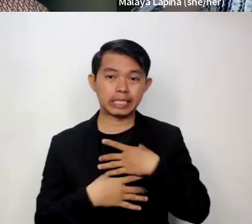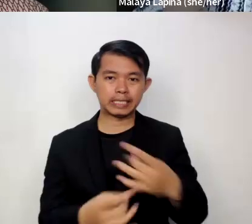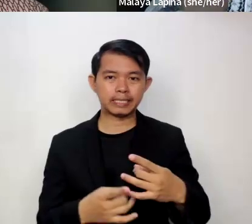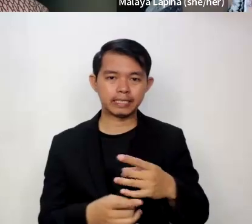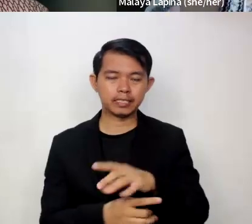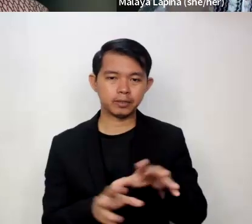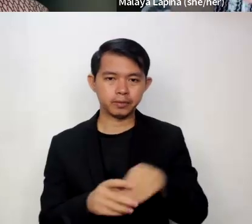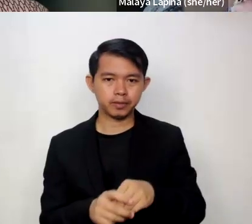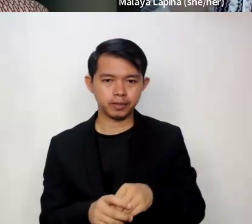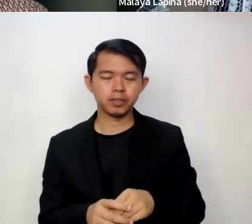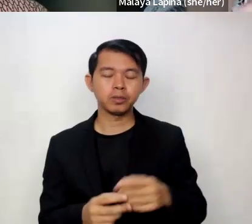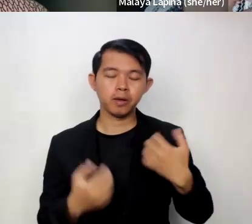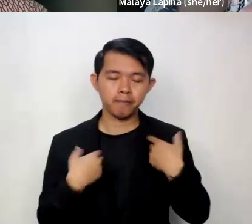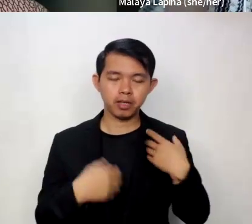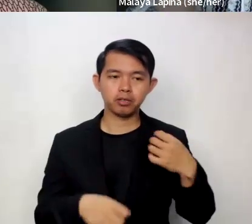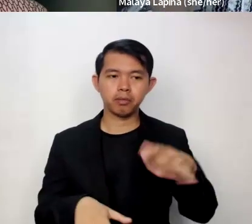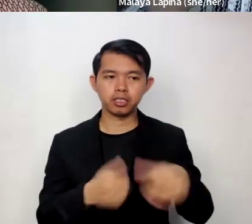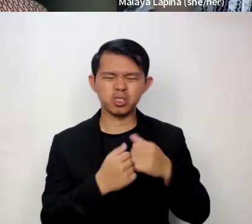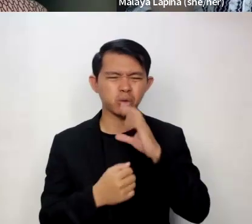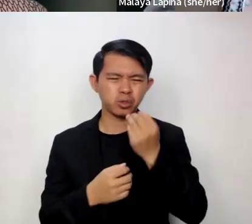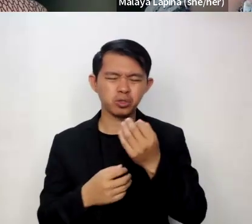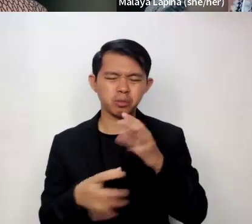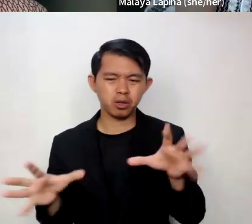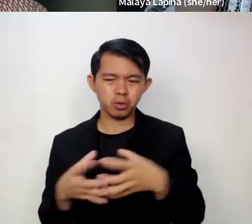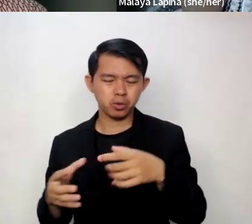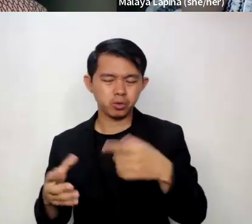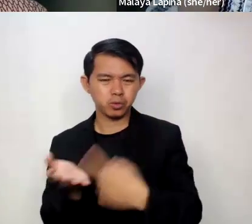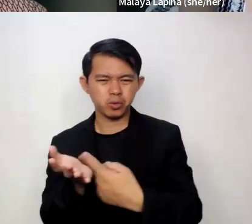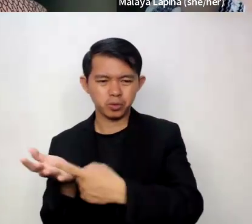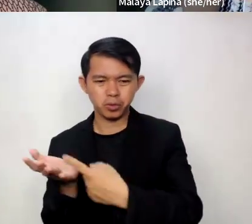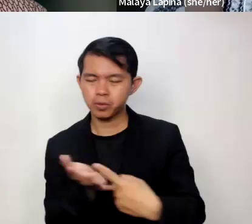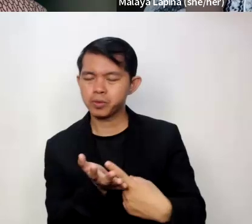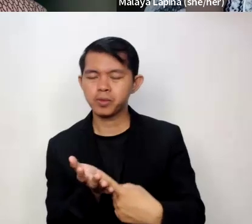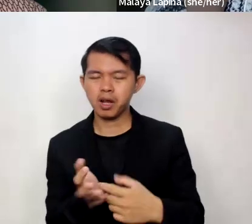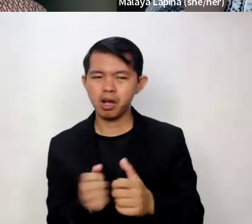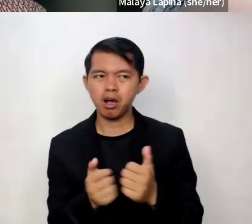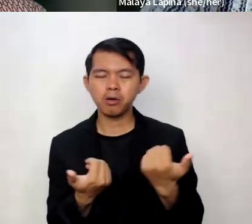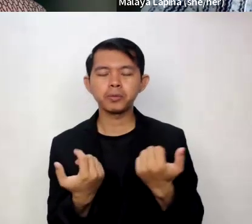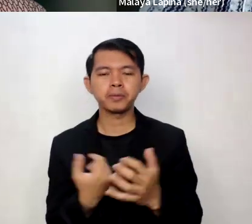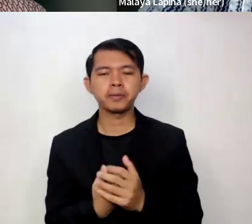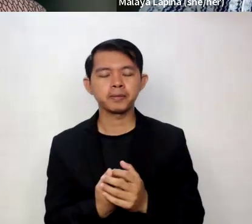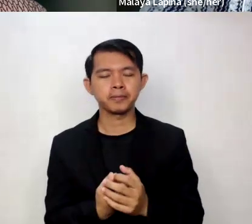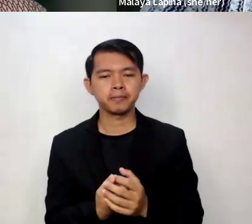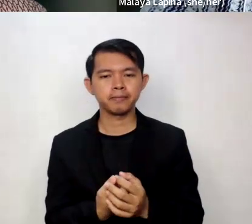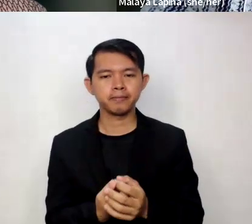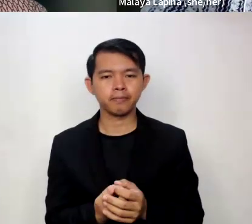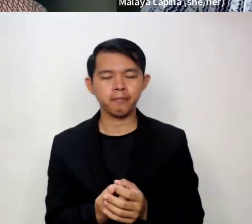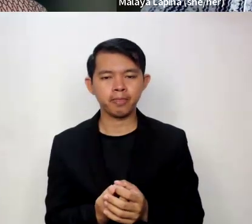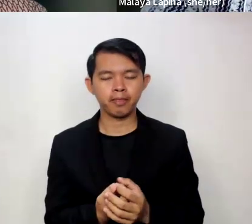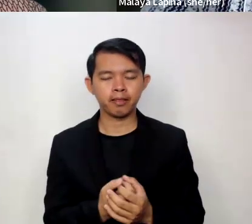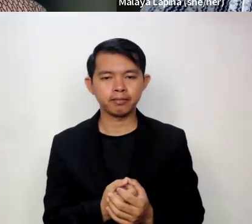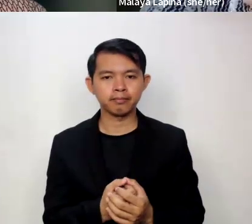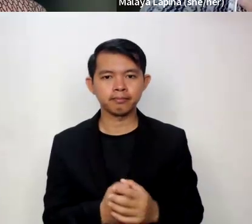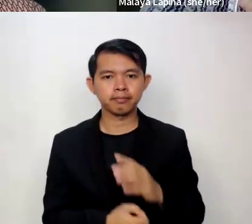nagkakaroon ng parang challenge. So sino-sino yung magkakausap, no, paano pinag-uusapan yung mga bagay-bagay. And I think hindi siya parang,